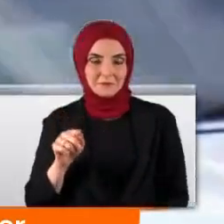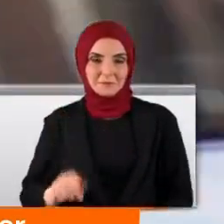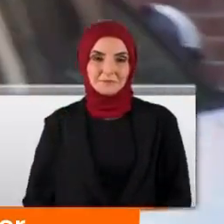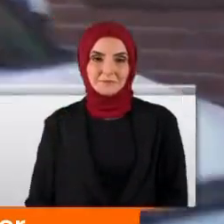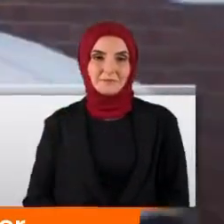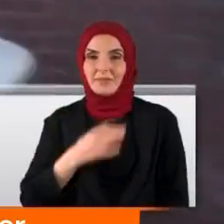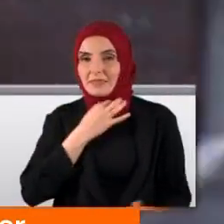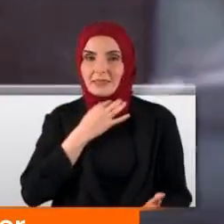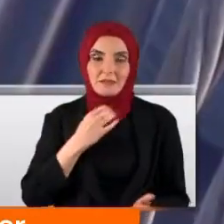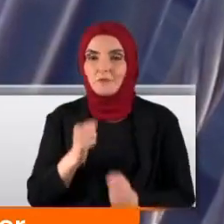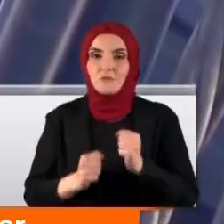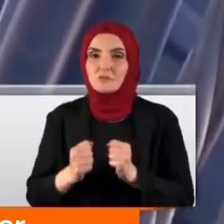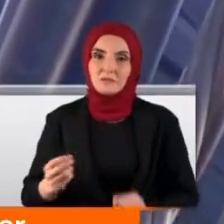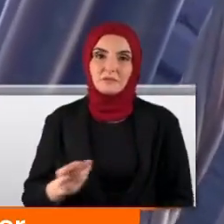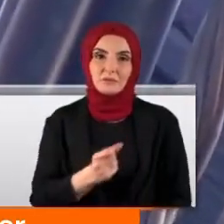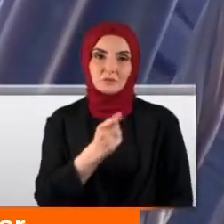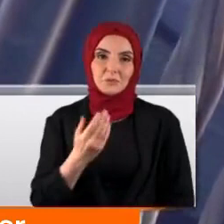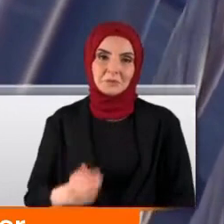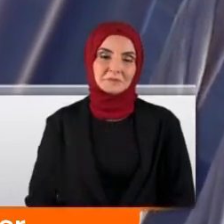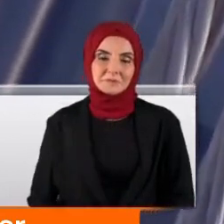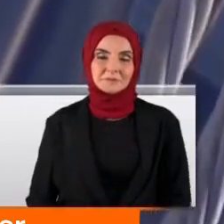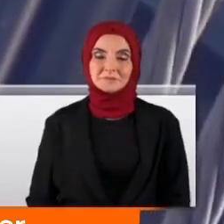koşarak uzaklaşmakta buluyor.